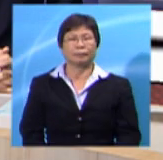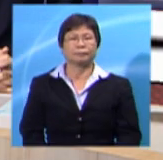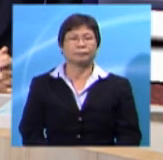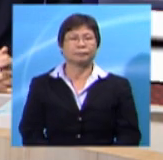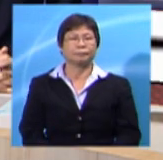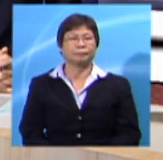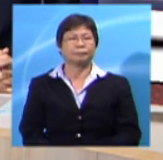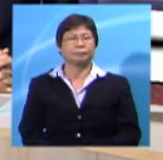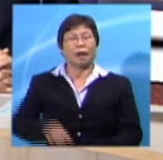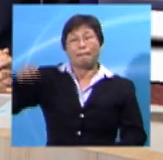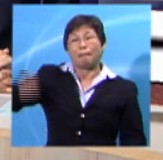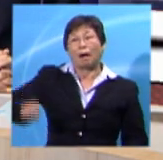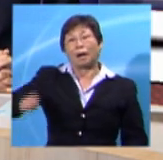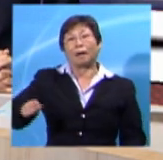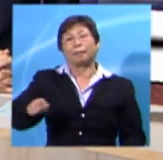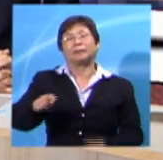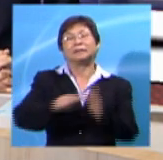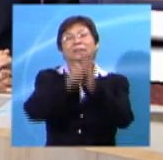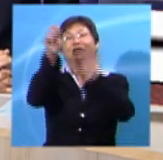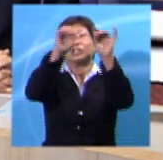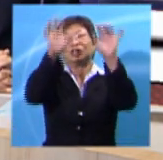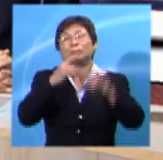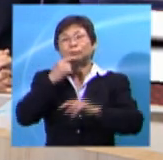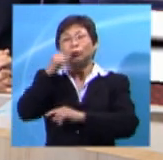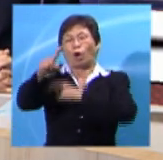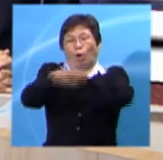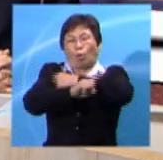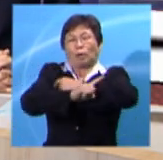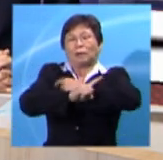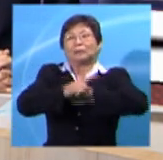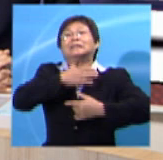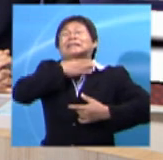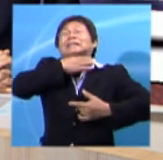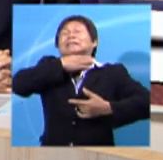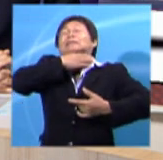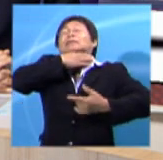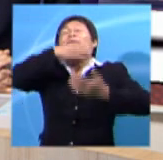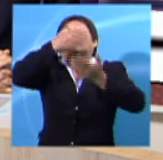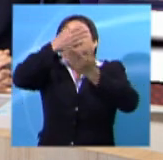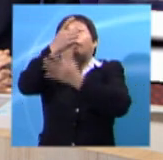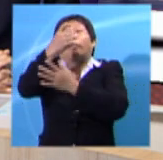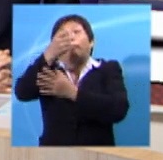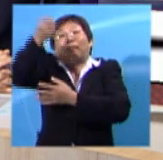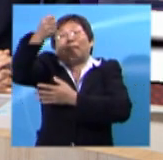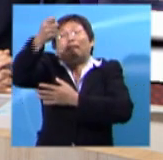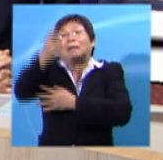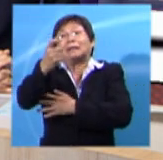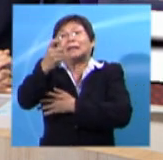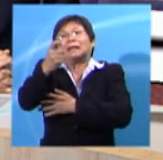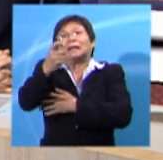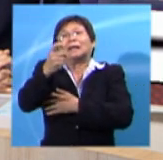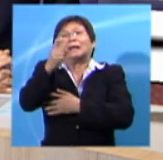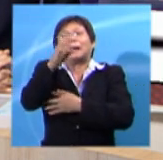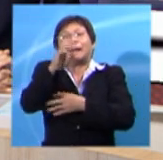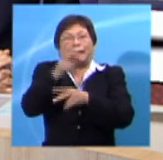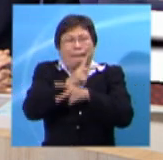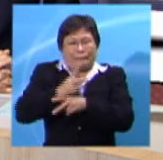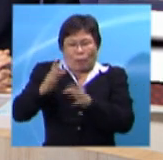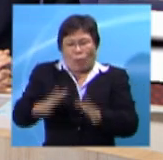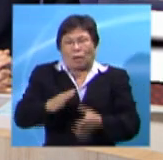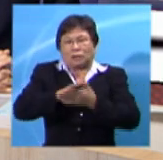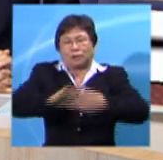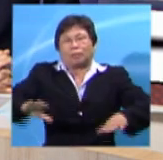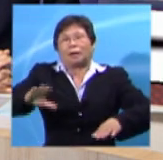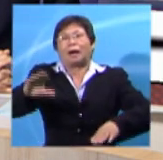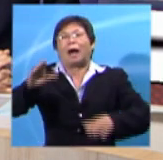antarabangsa mahkamah tinggi Shah Alam menjatuhkan hukuman gantung sampai mati terhadap bekas pengawal keselamatan mbank Subang Jaya